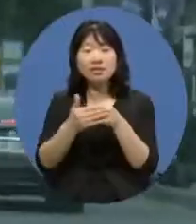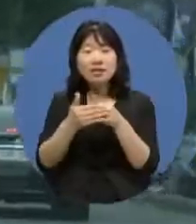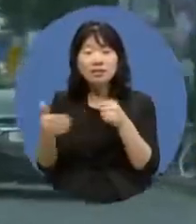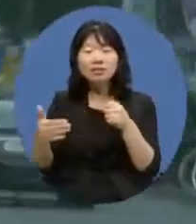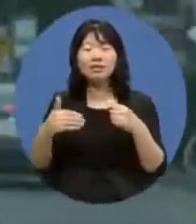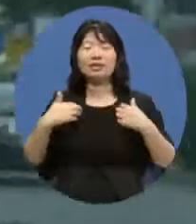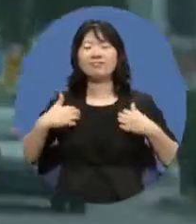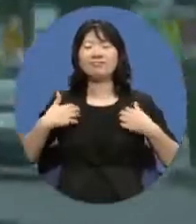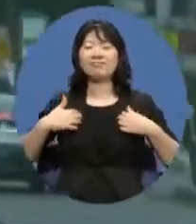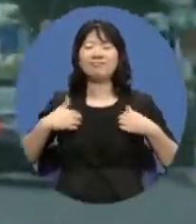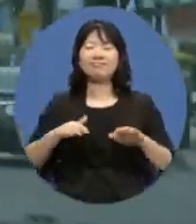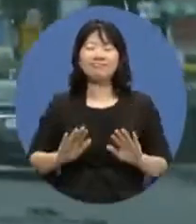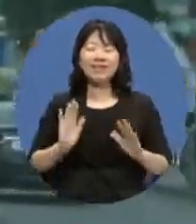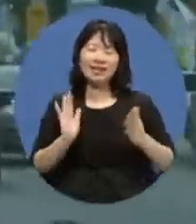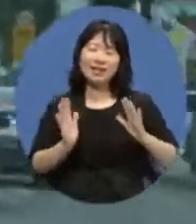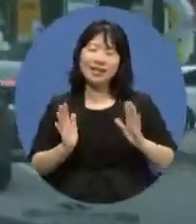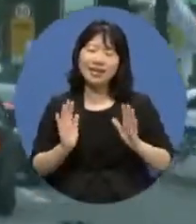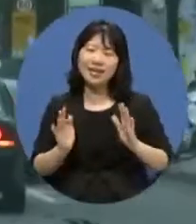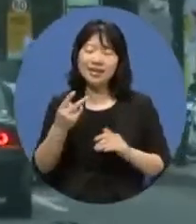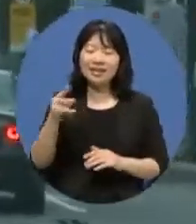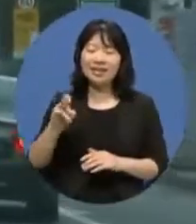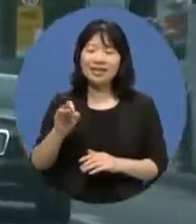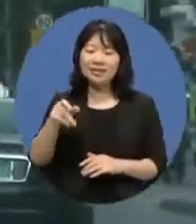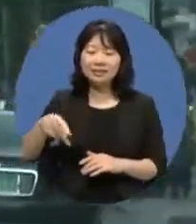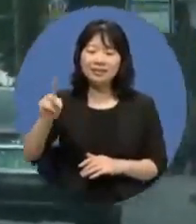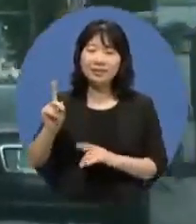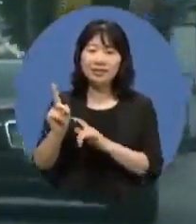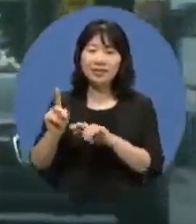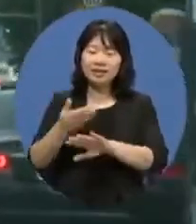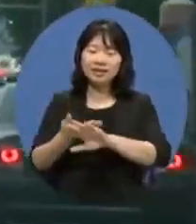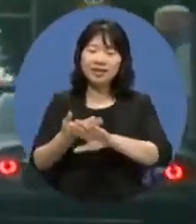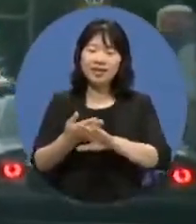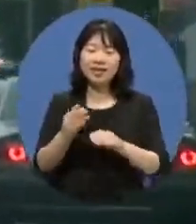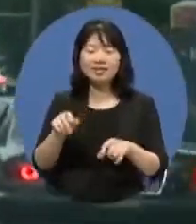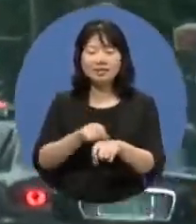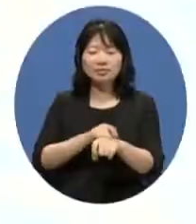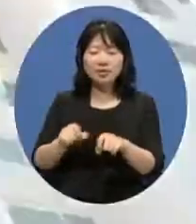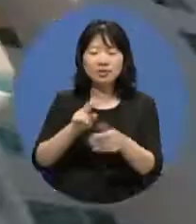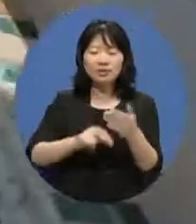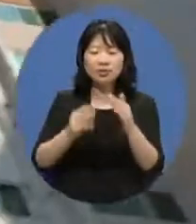재밌었어요. 달려라 달려 땡PD. 또 다른 이색 도서관이